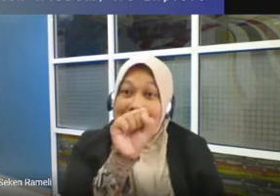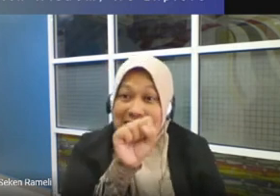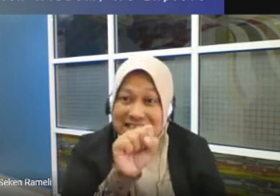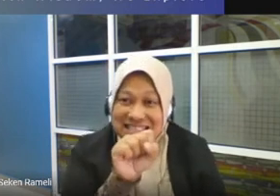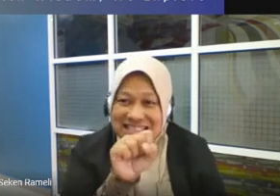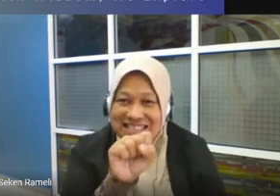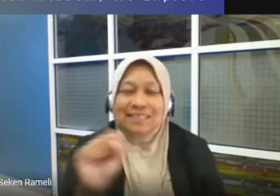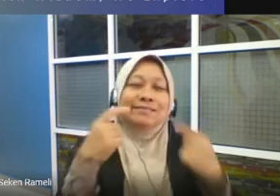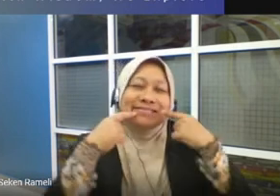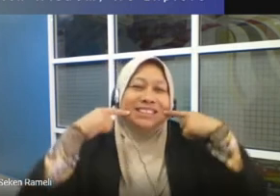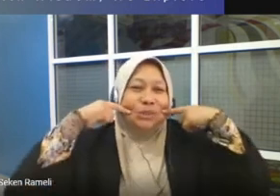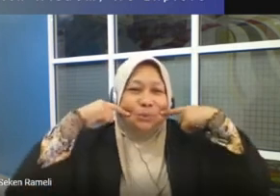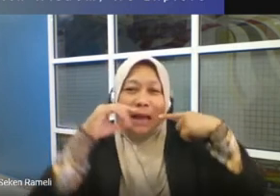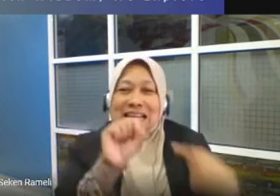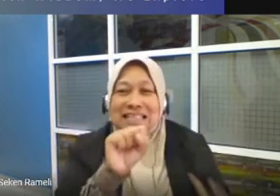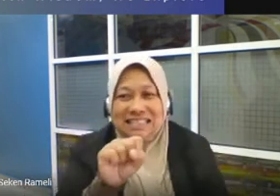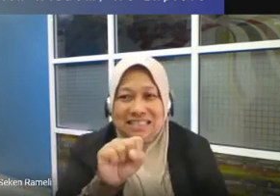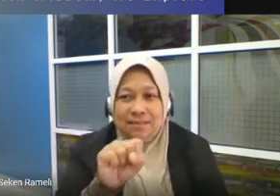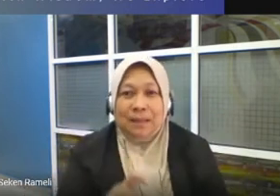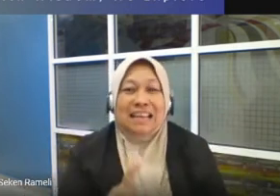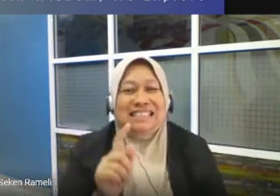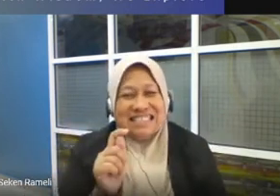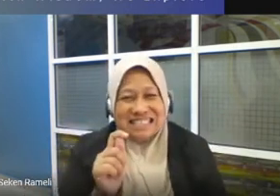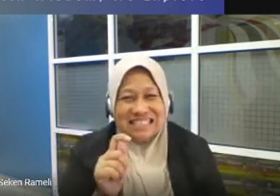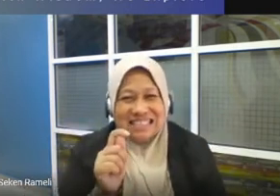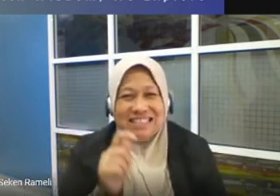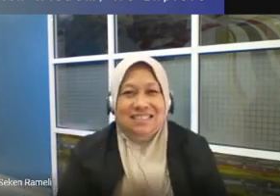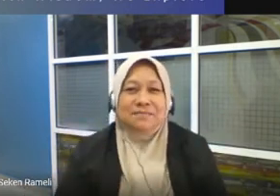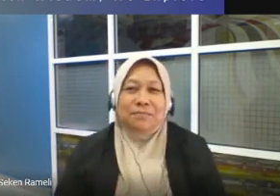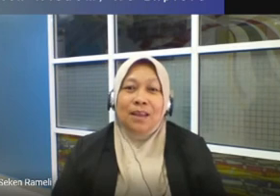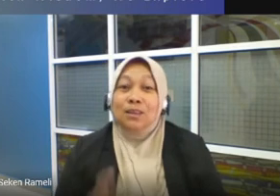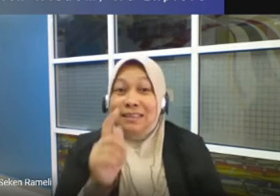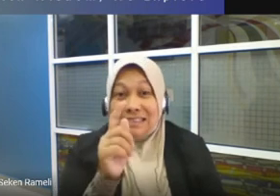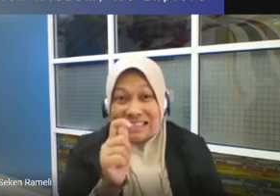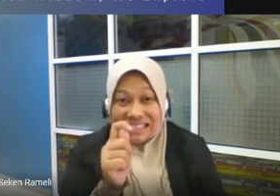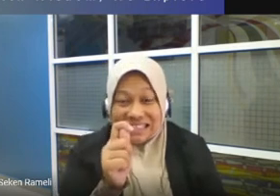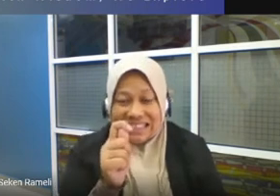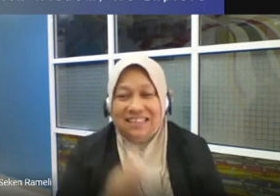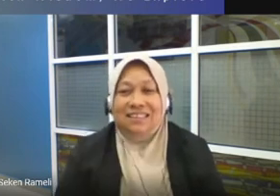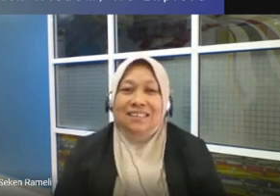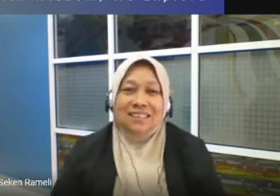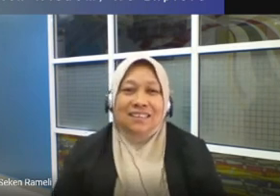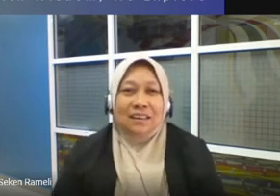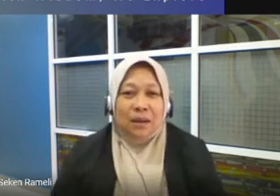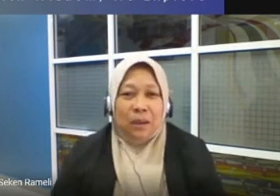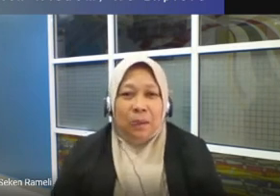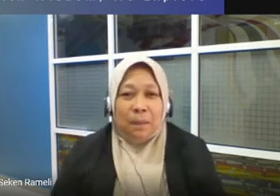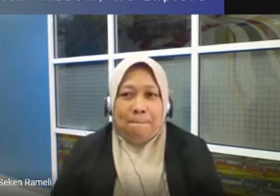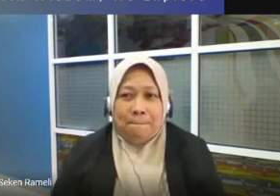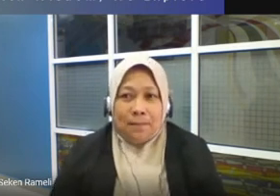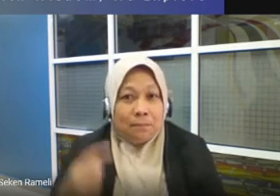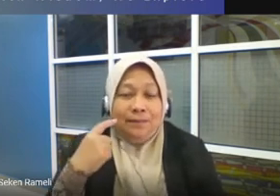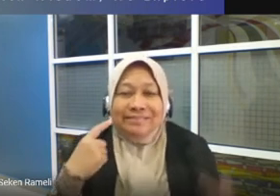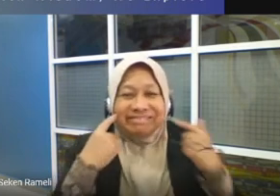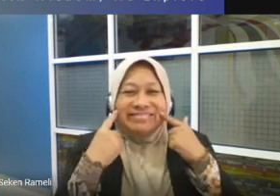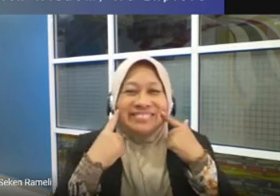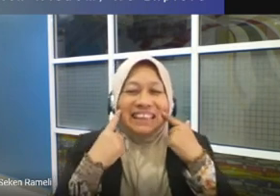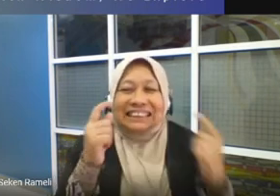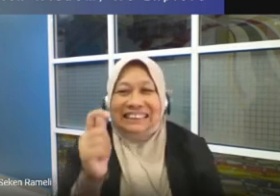muka pun jadi senyum. Huruf T. Jadi kita punya kita punya otot di muka